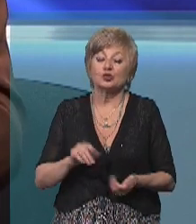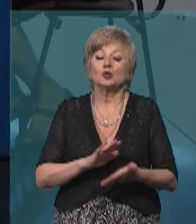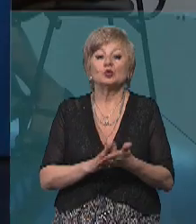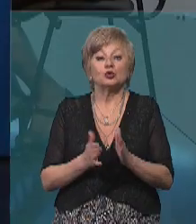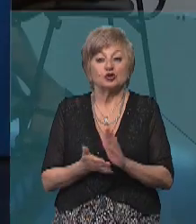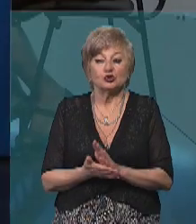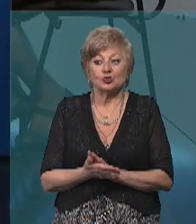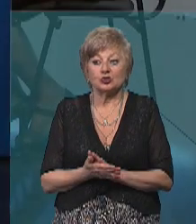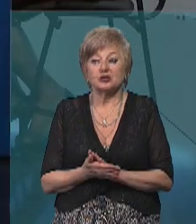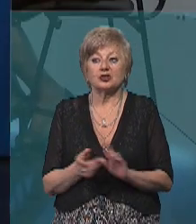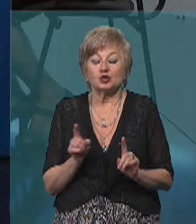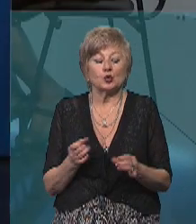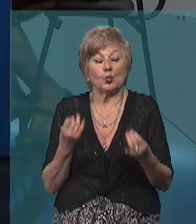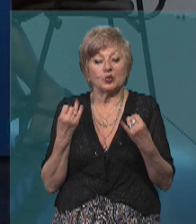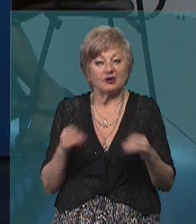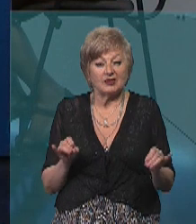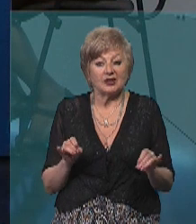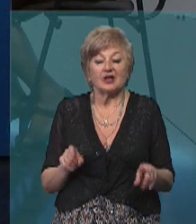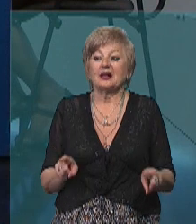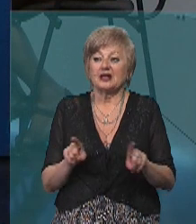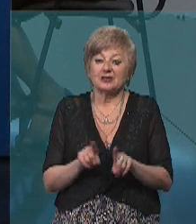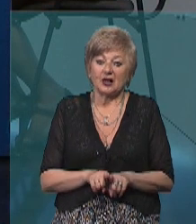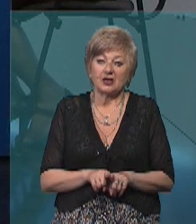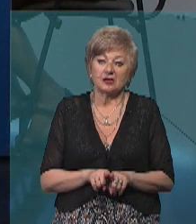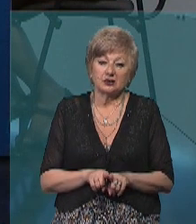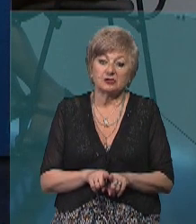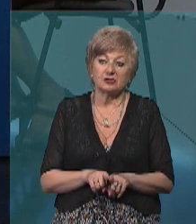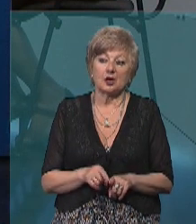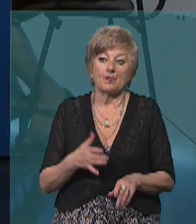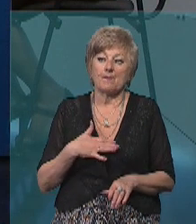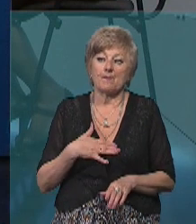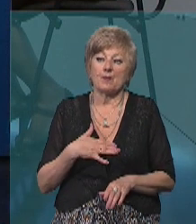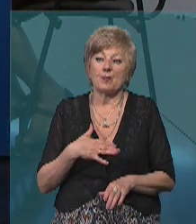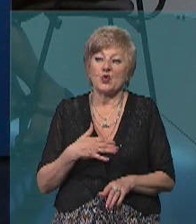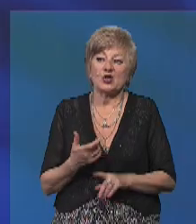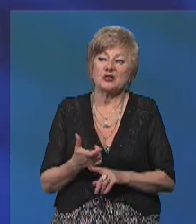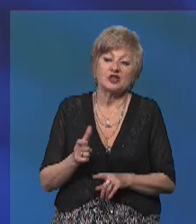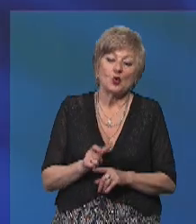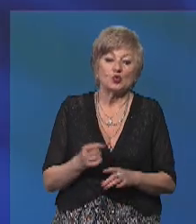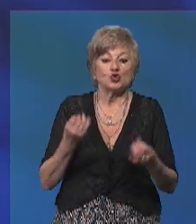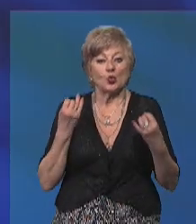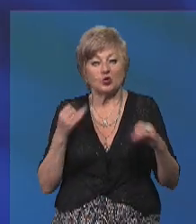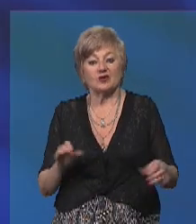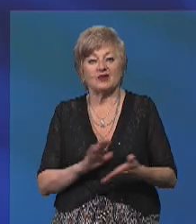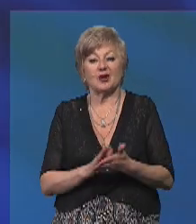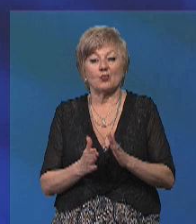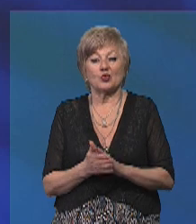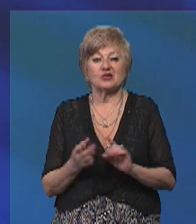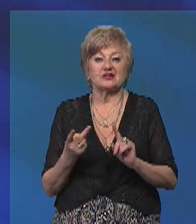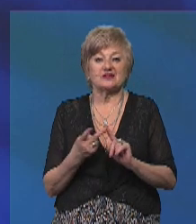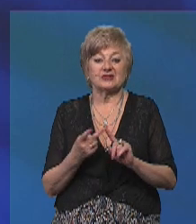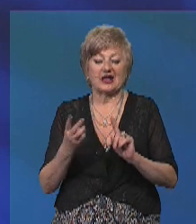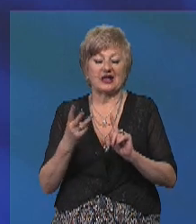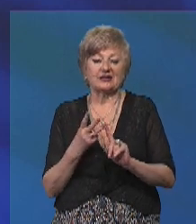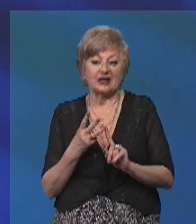дійсно, от це те, що дивно. Також, в принципі, мене не дуже дивують позиції